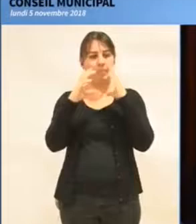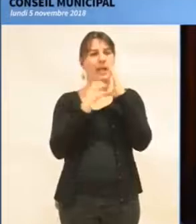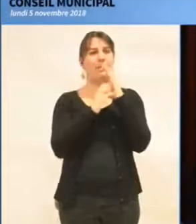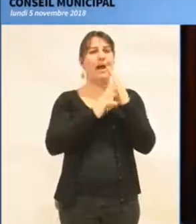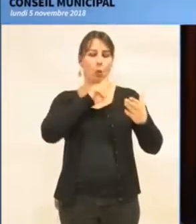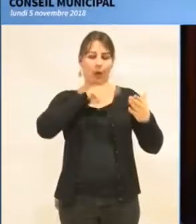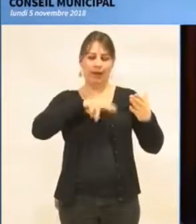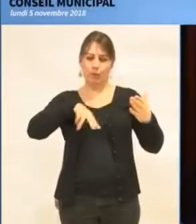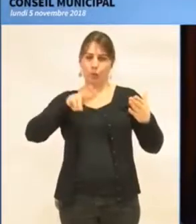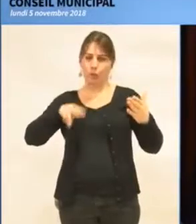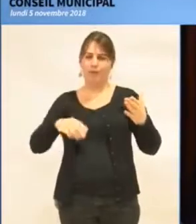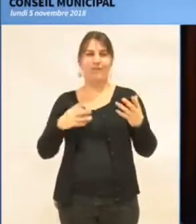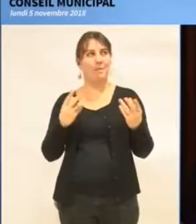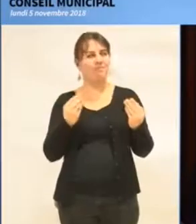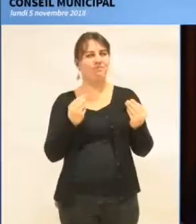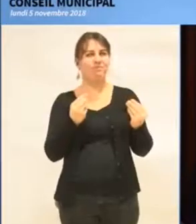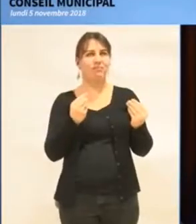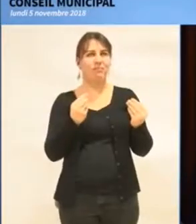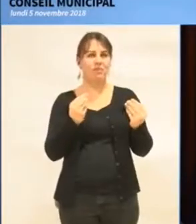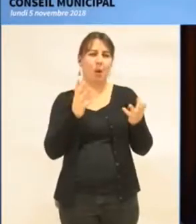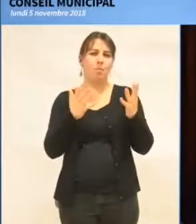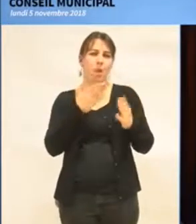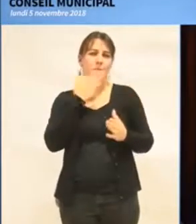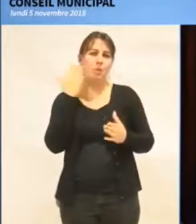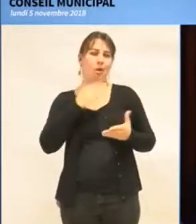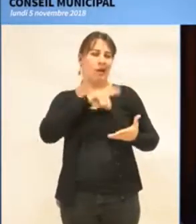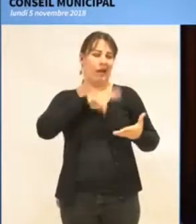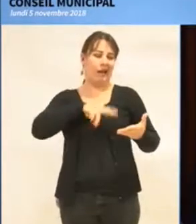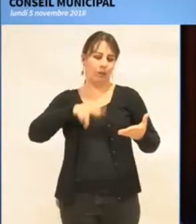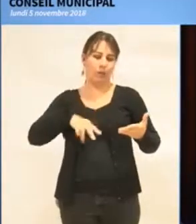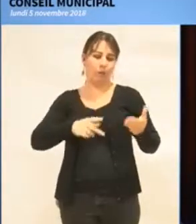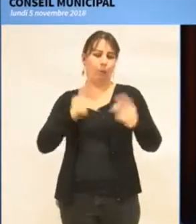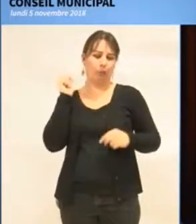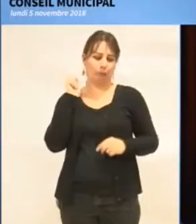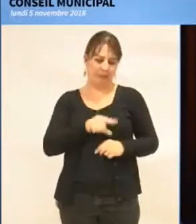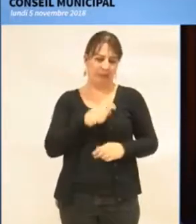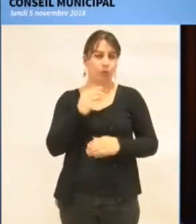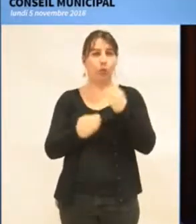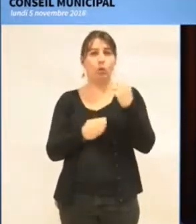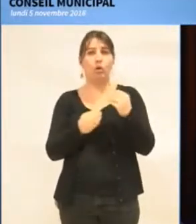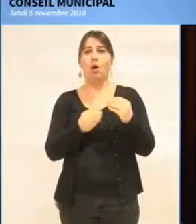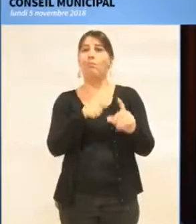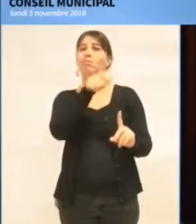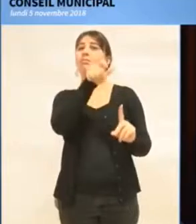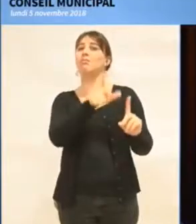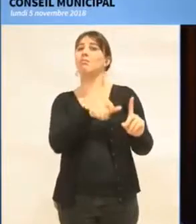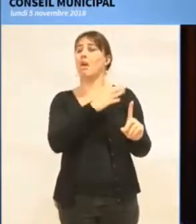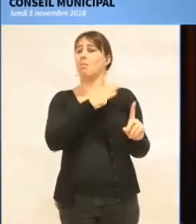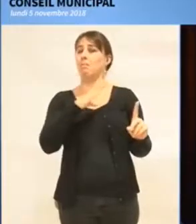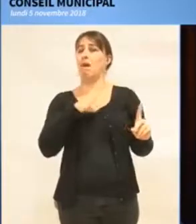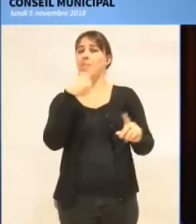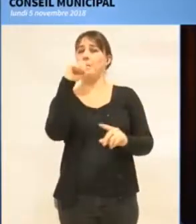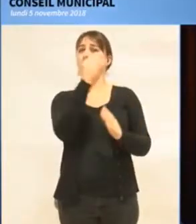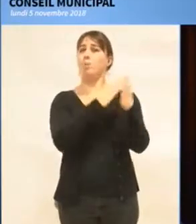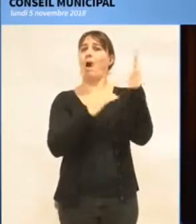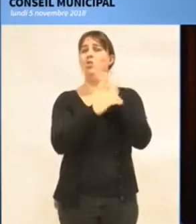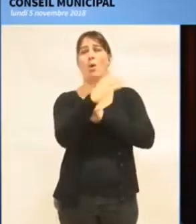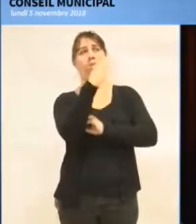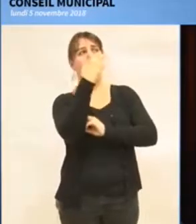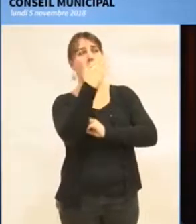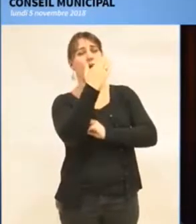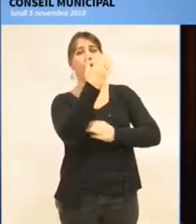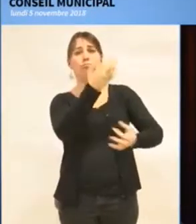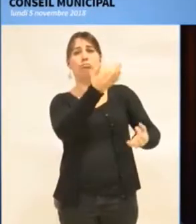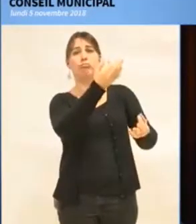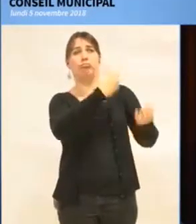délibération. Et je dirais plus à la lecture d'ailleurs qu'à l'audition, ou plus exactement à l'écoute de votre propos, Madame la Première Adjointe.